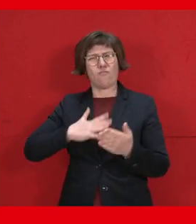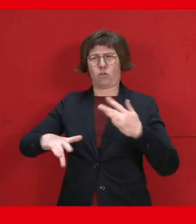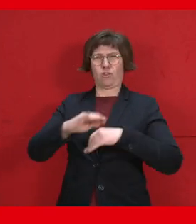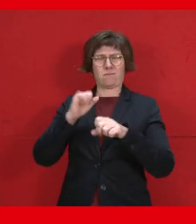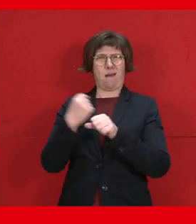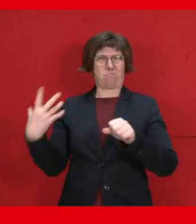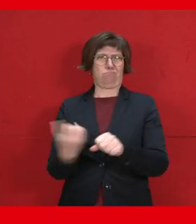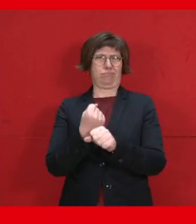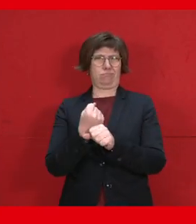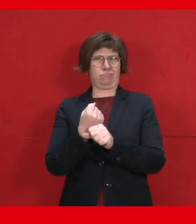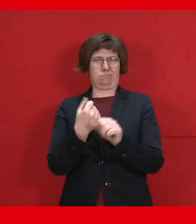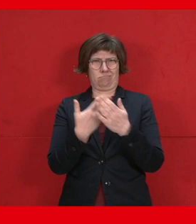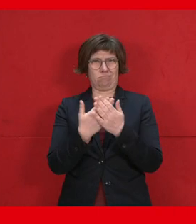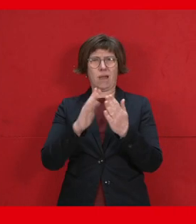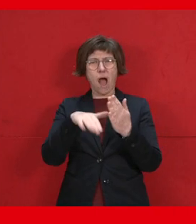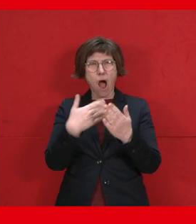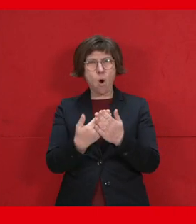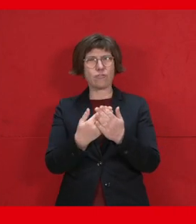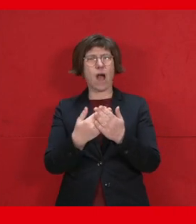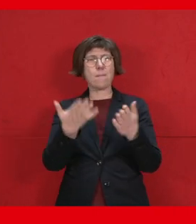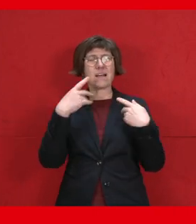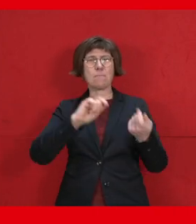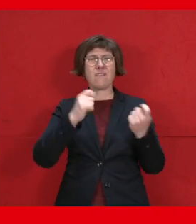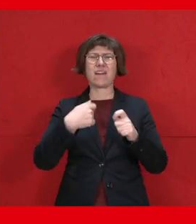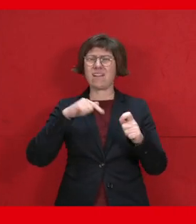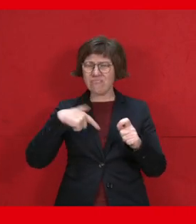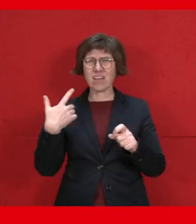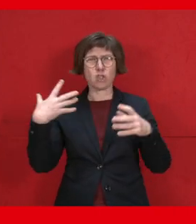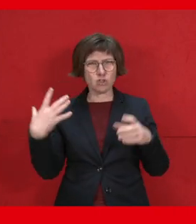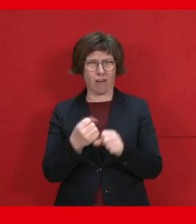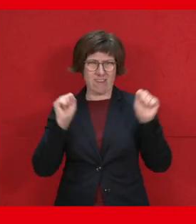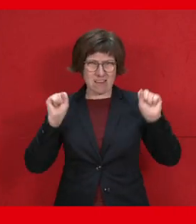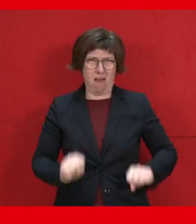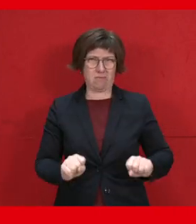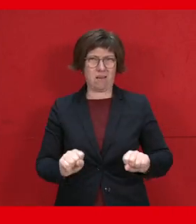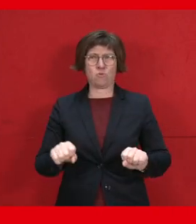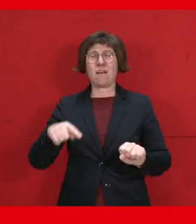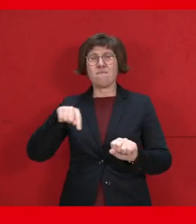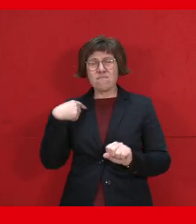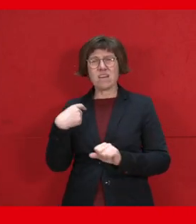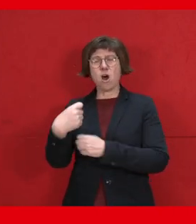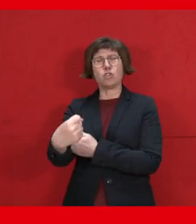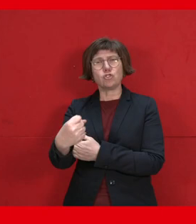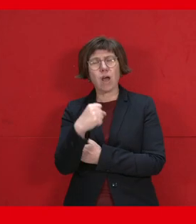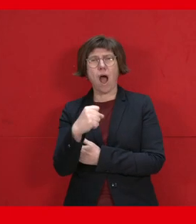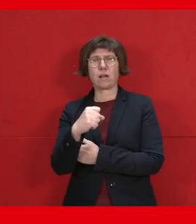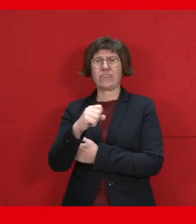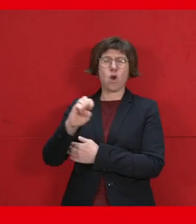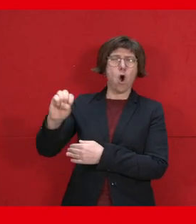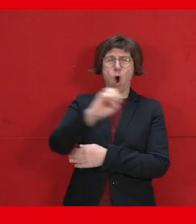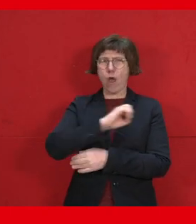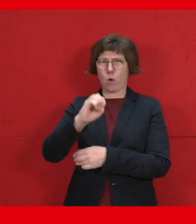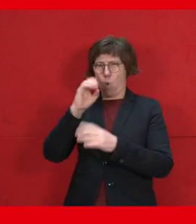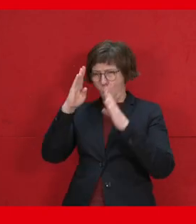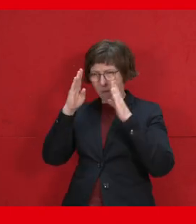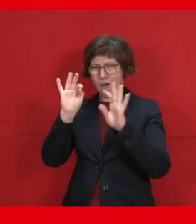können und zum Beispiel eine so große Aufgabe wie den Klimawandel bewältigen können. Und wir stehen für ein starkes und souveränes Europa.